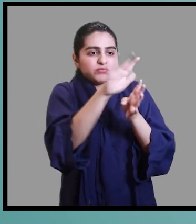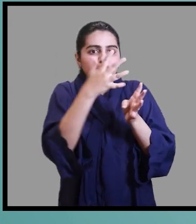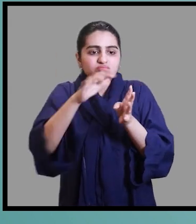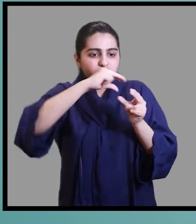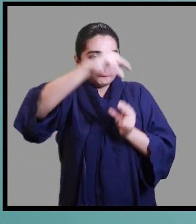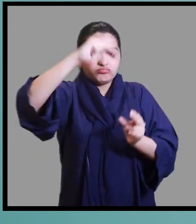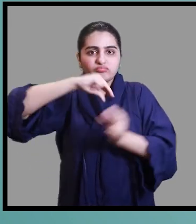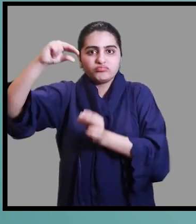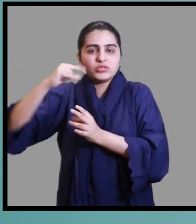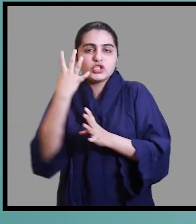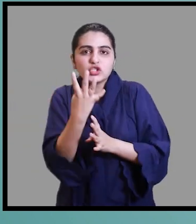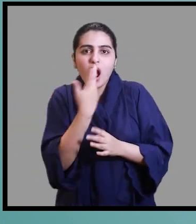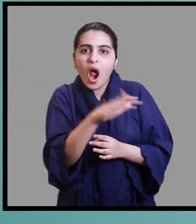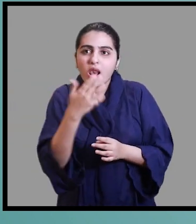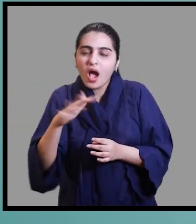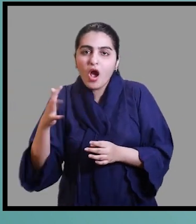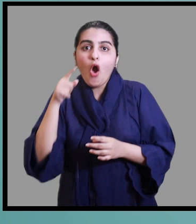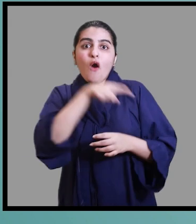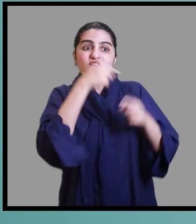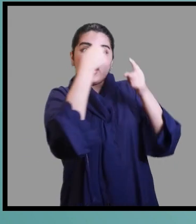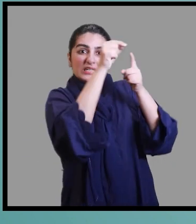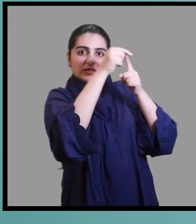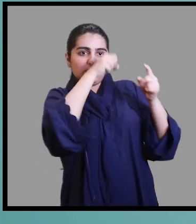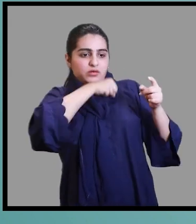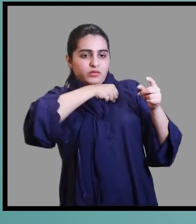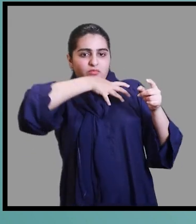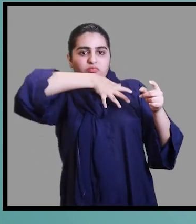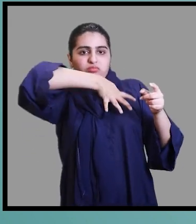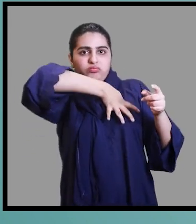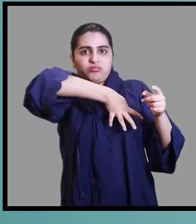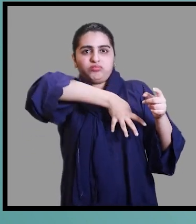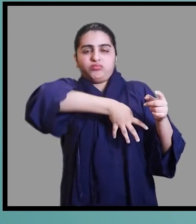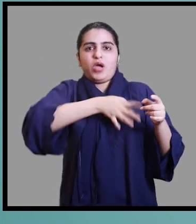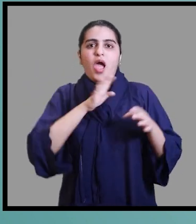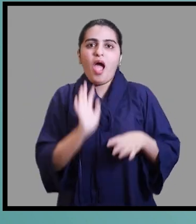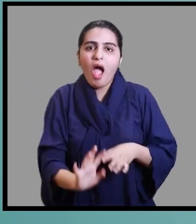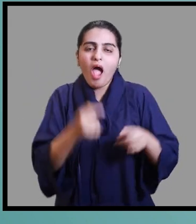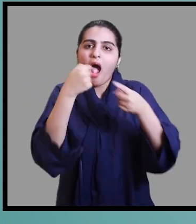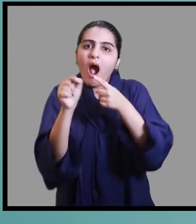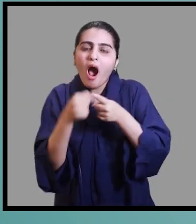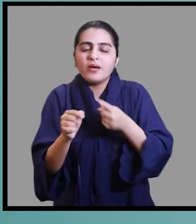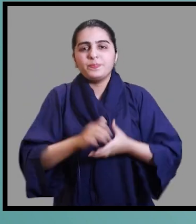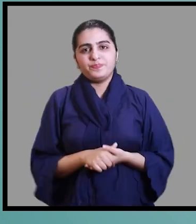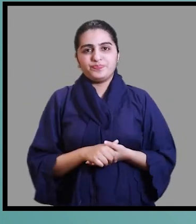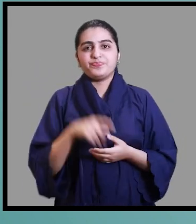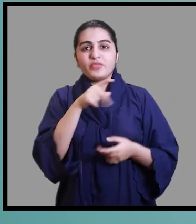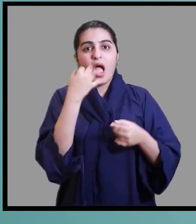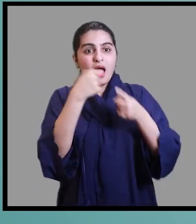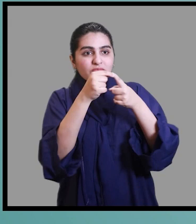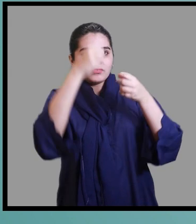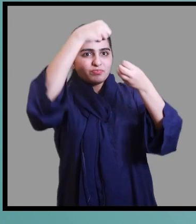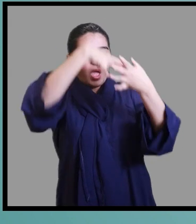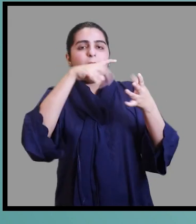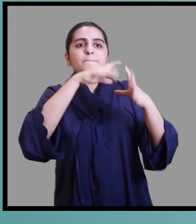तो वहाँ से स्विच से वायर निकल जो है सप्लाई होती है, पूरे चारों कमरों को सप्लाई करती है। जहाँ जहाँ करंट जाता है वो हिस्सा